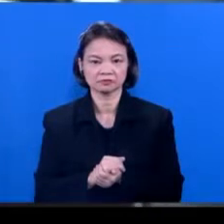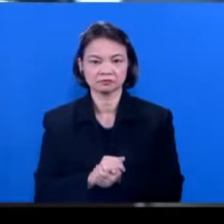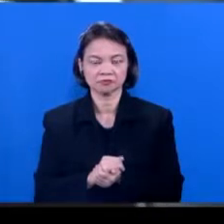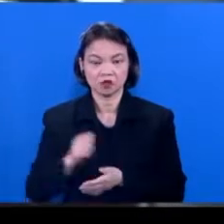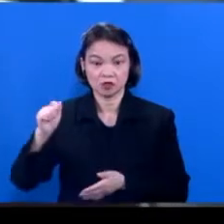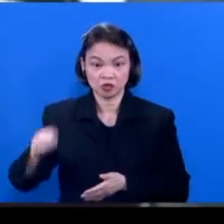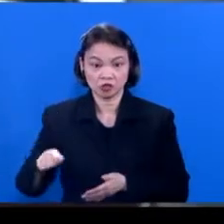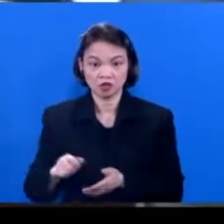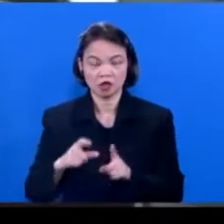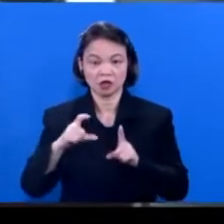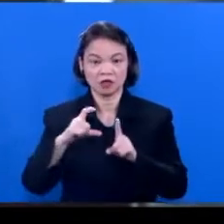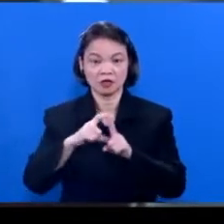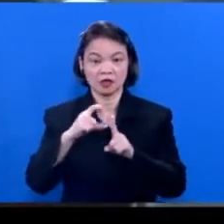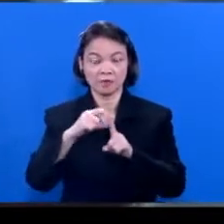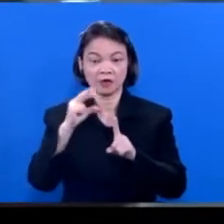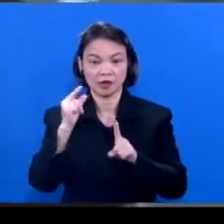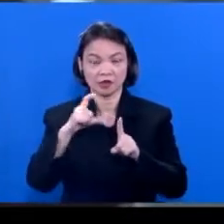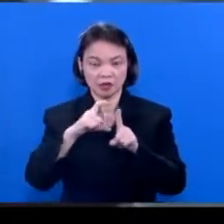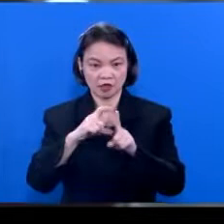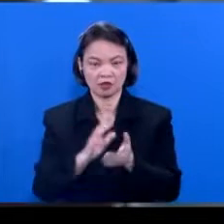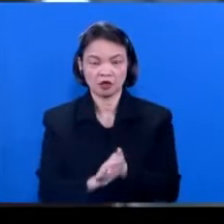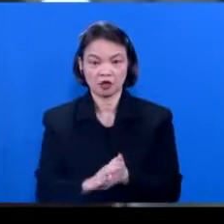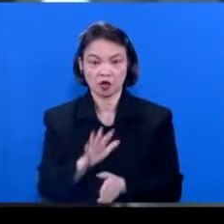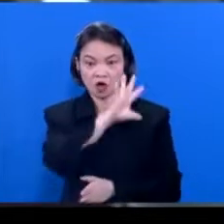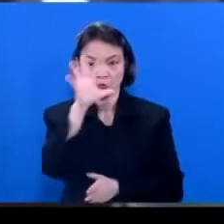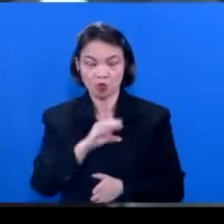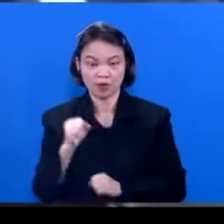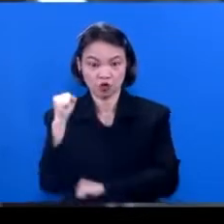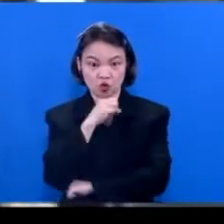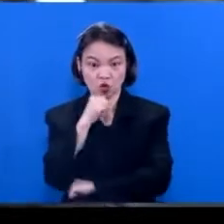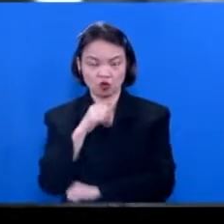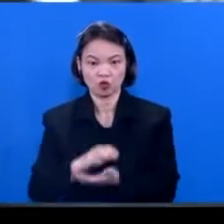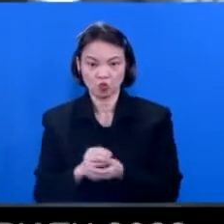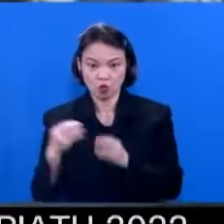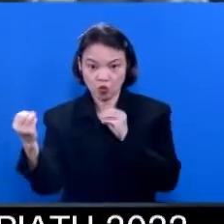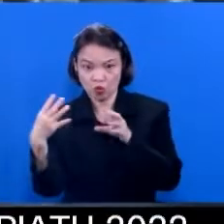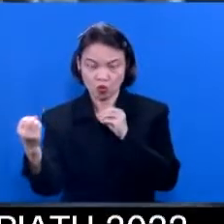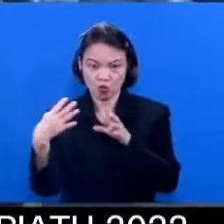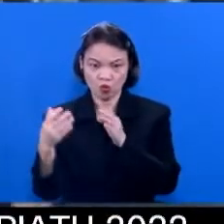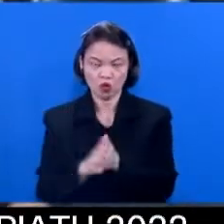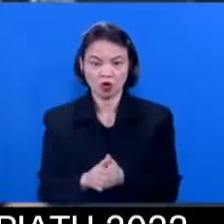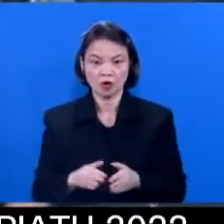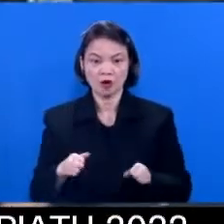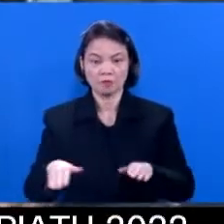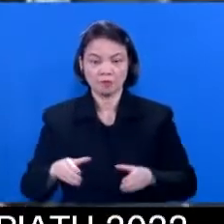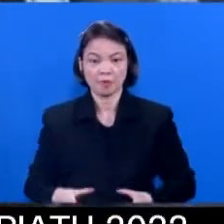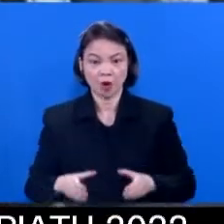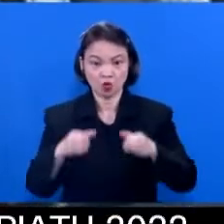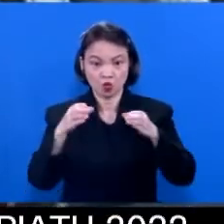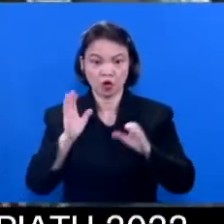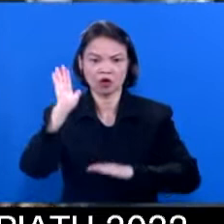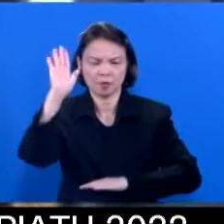Sidang paripurna Dewan Perwakilan Rakyat Daerah Kabupaten Solok, Sumatera Barat membahas hasil rapat pembangunan jangka menengah daerah